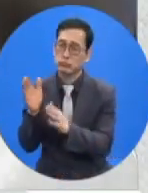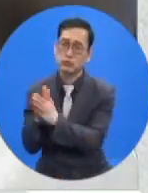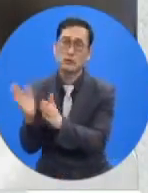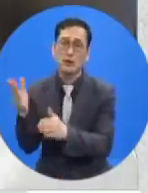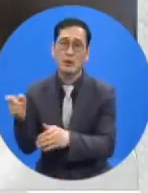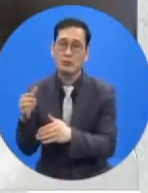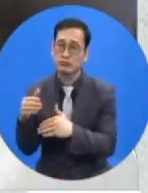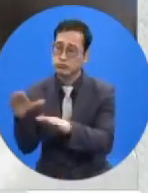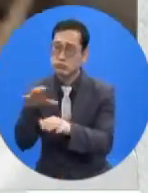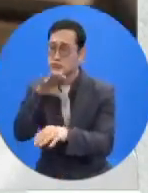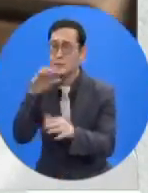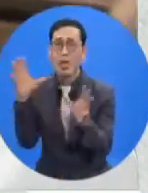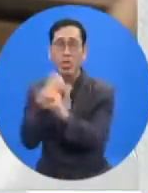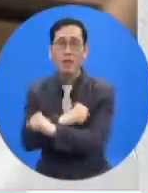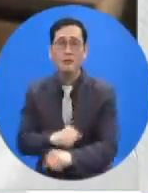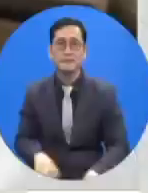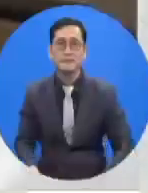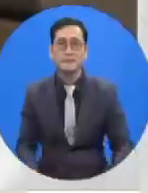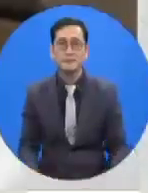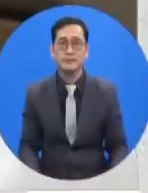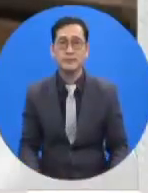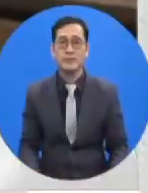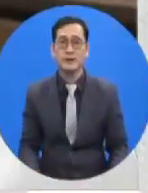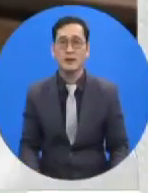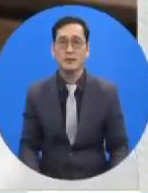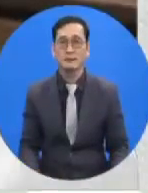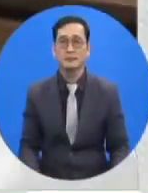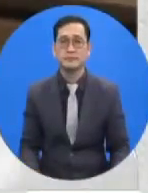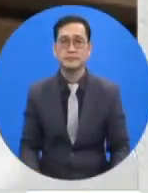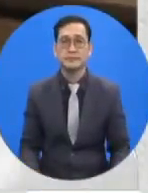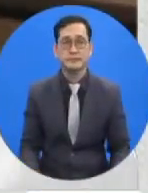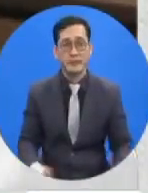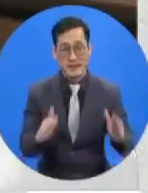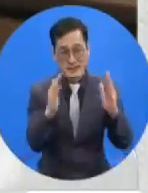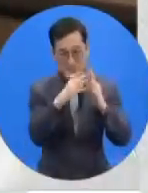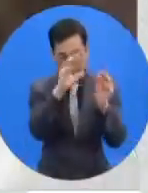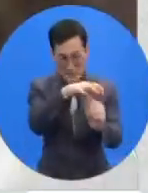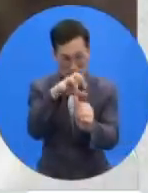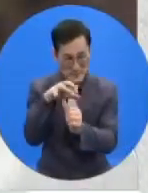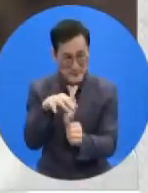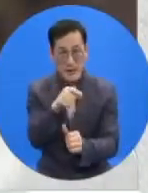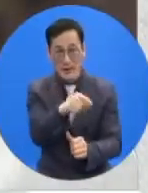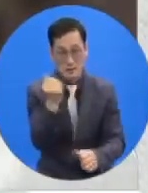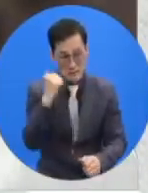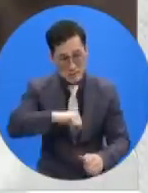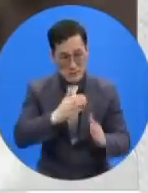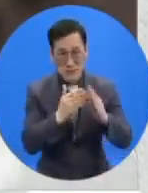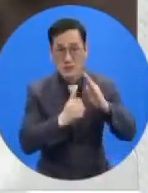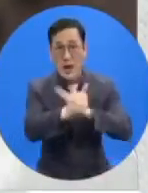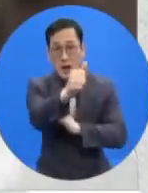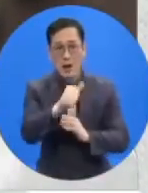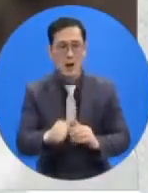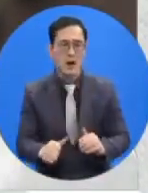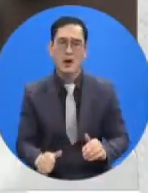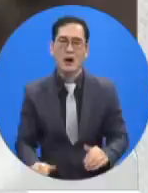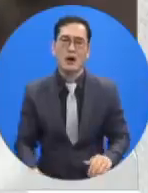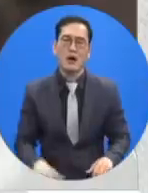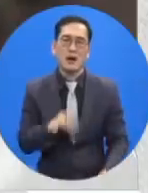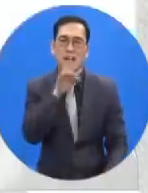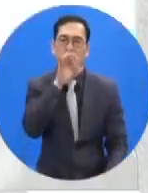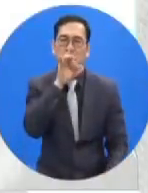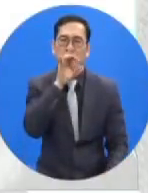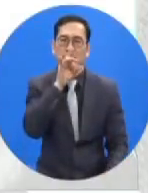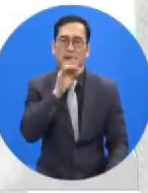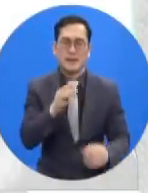근데 일부라고는 하지만 그 일부가 큰 여파를 일으킬 수 있기 때문에 지금처럼 바람 쐬러 더군다나 그 지하철을